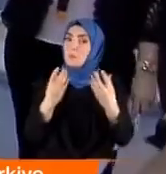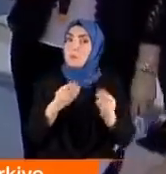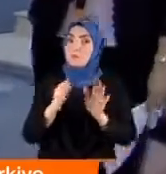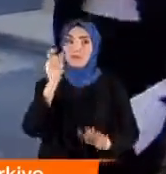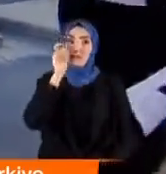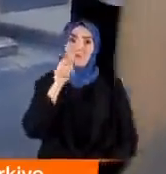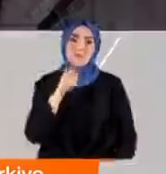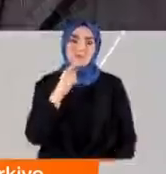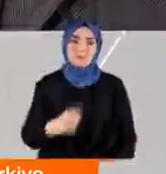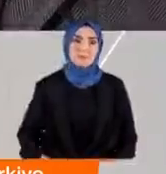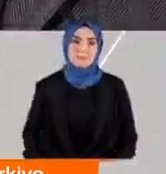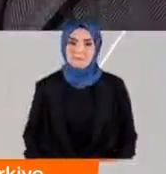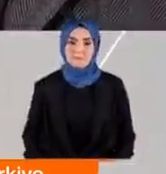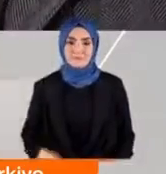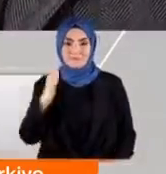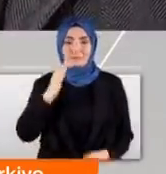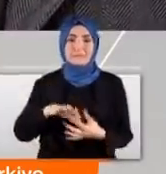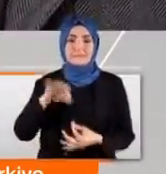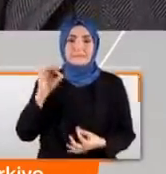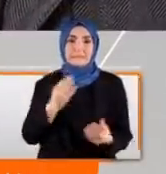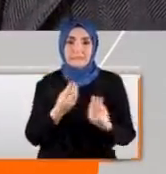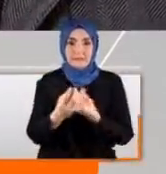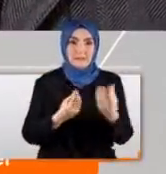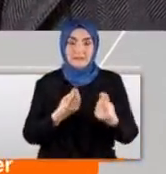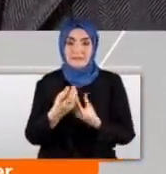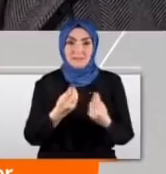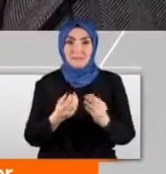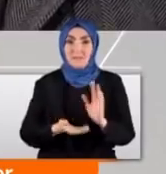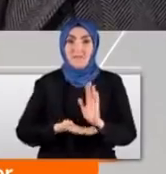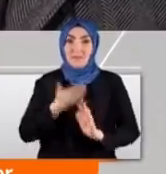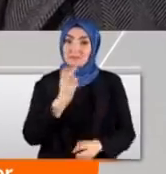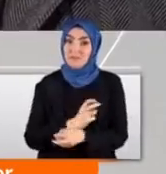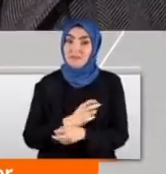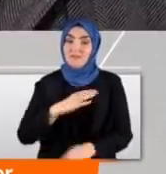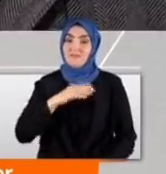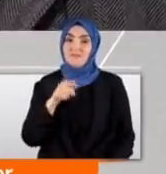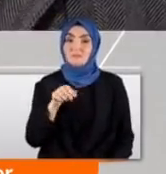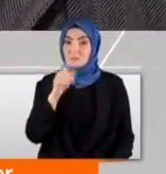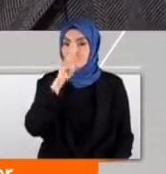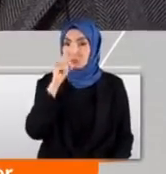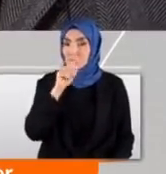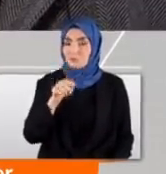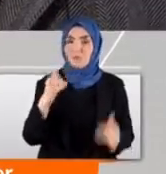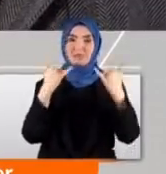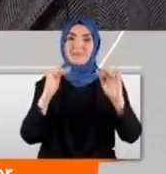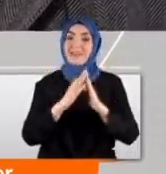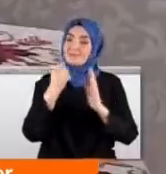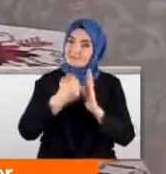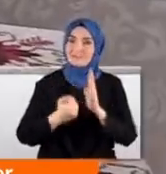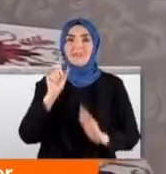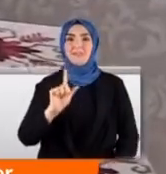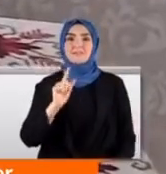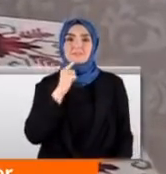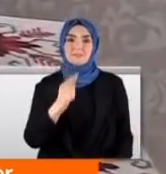abone ol bir insan hareketliliği artma riski taşıyor bakımdan bu tatili evde geçirmek